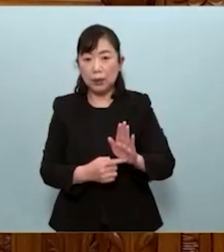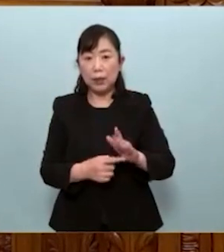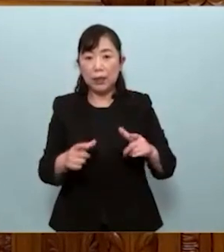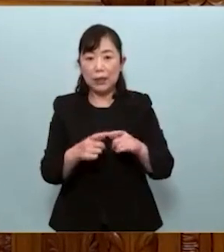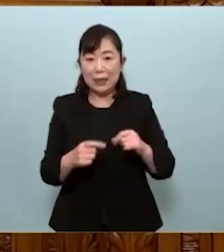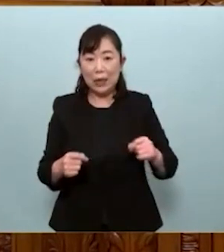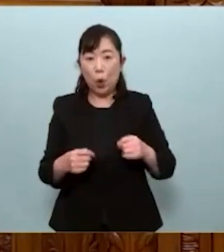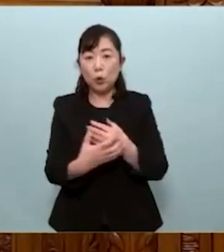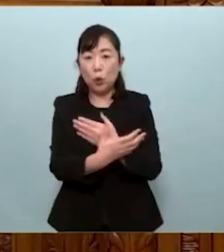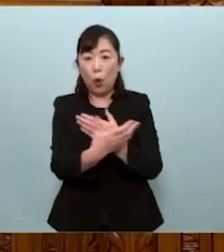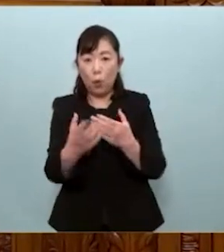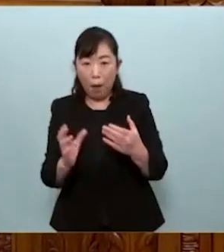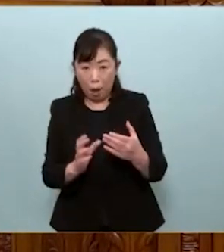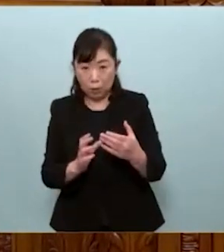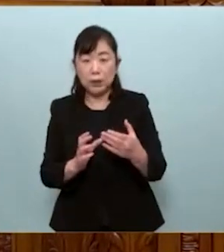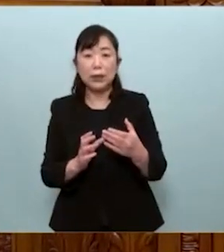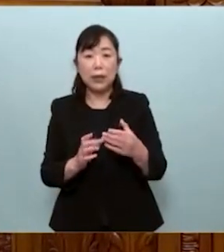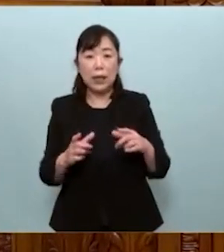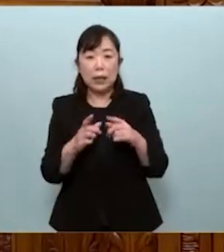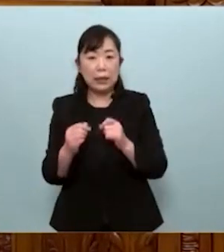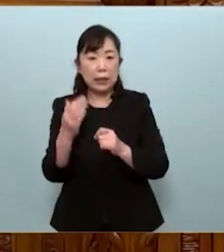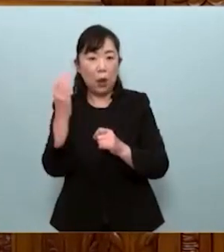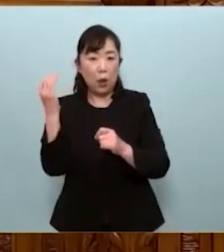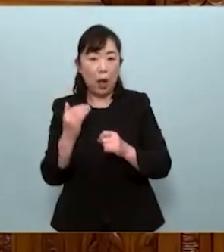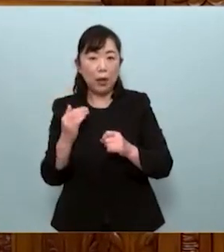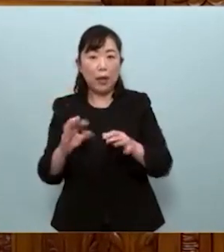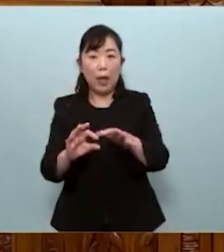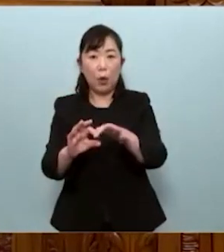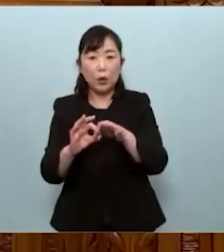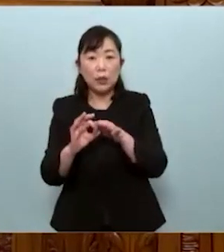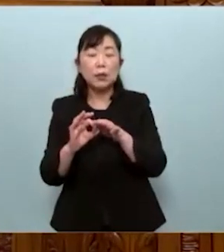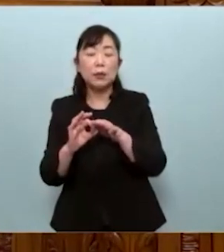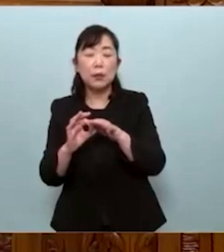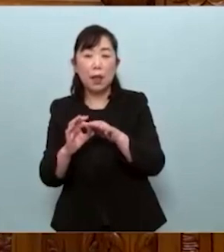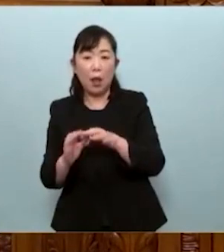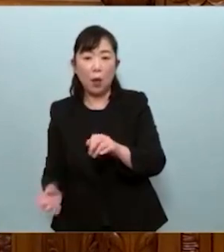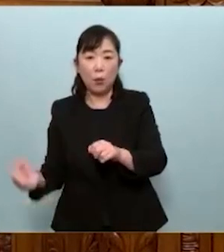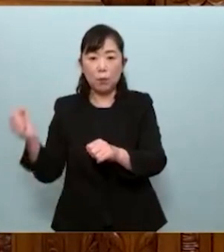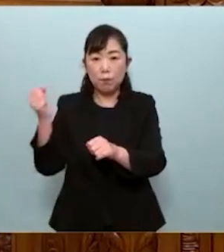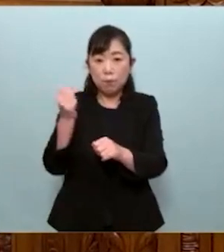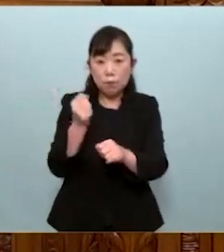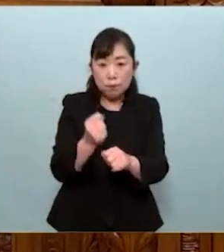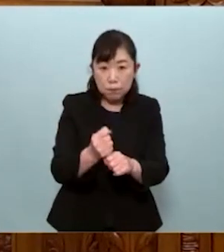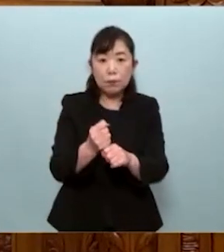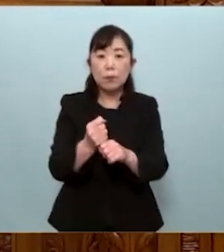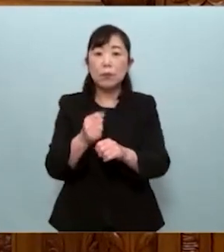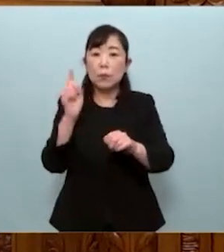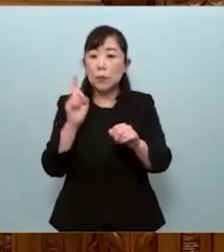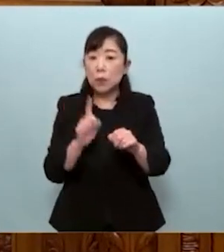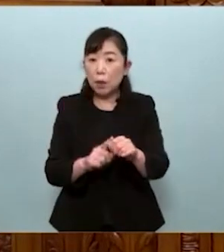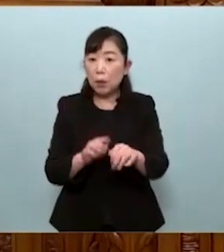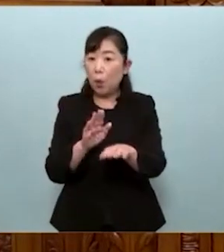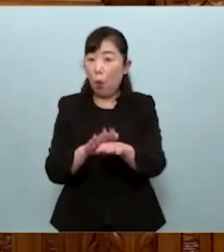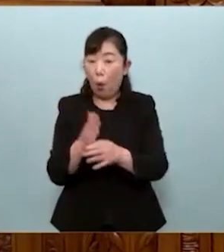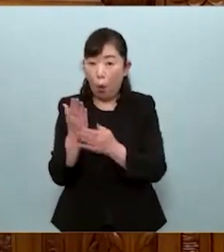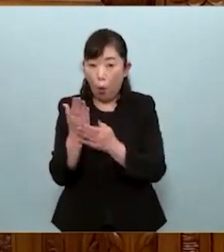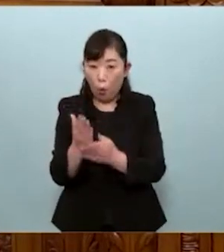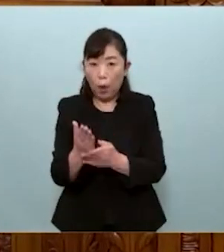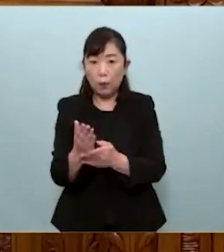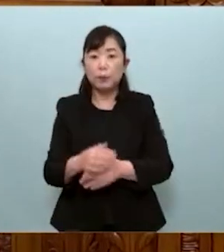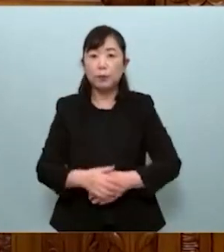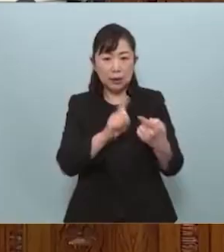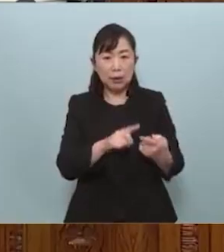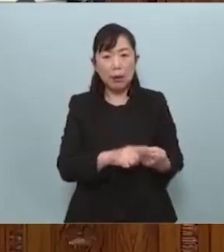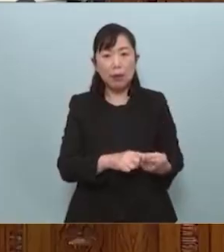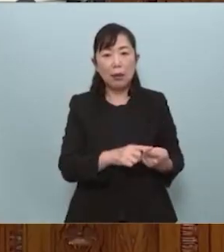に、日韓関係を再び未来志向のレールにどのように戻していくおつもりでしょうか、お伺い